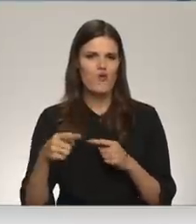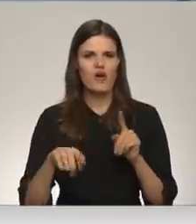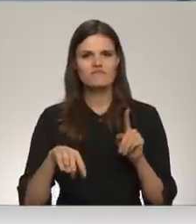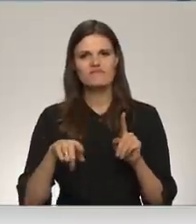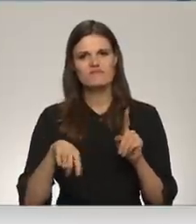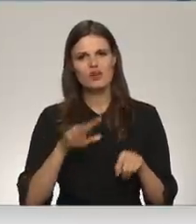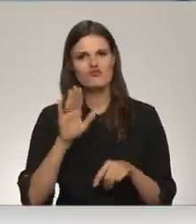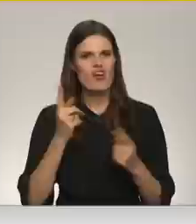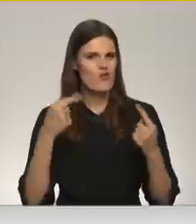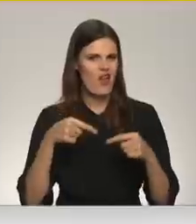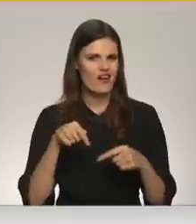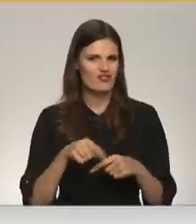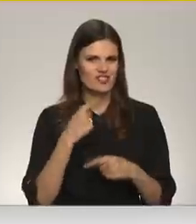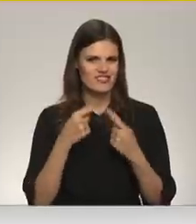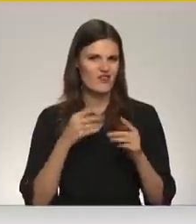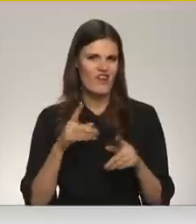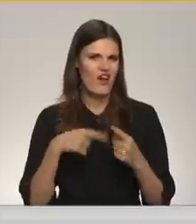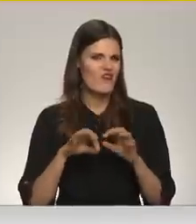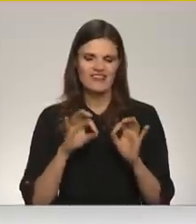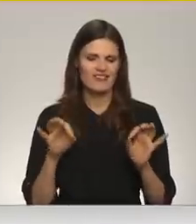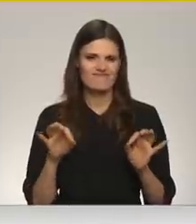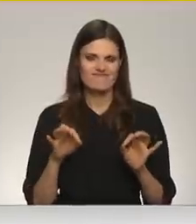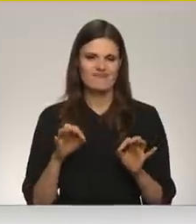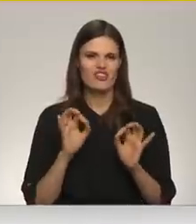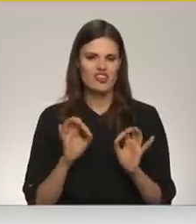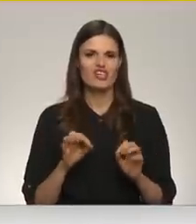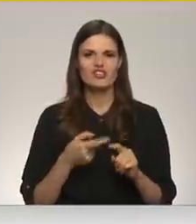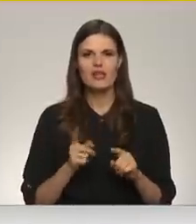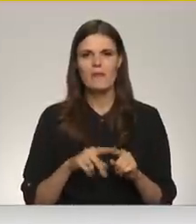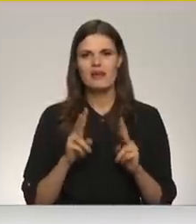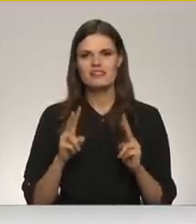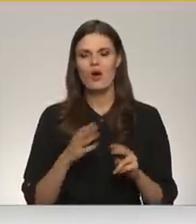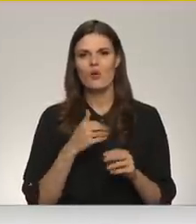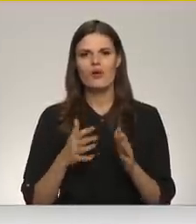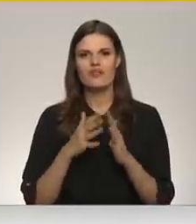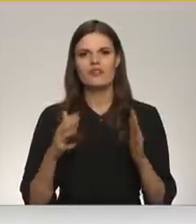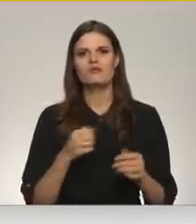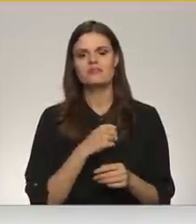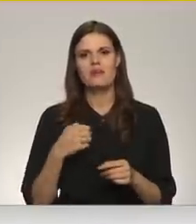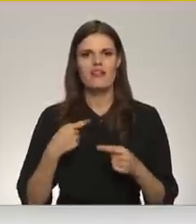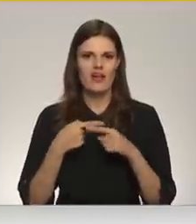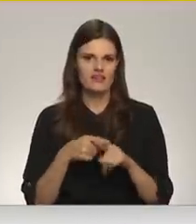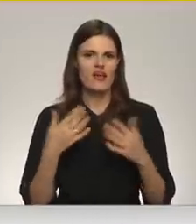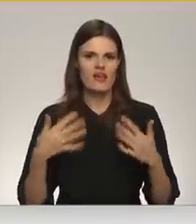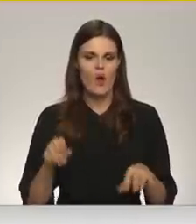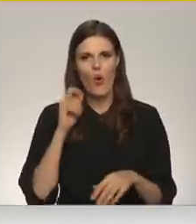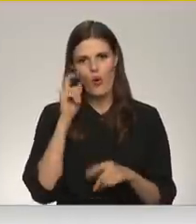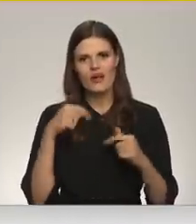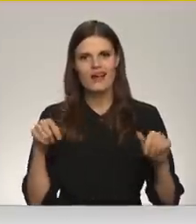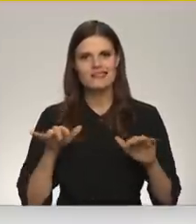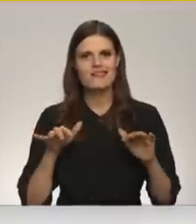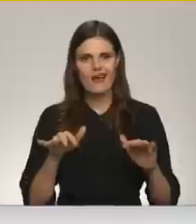laikā šīs sarunas varētu atsākties. Tieši tā iemesla dēļ, ka ļoti daudz militārās tehnikas jau Ukrainas